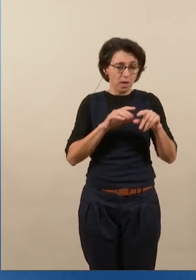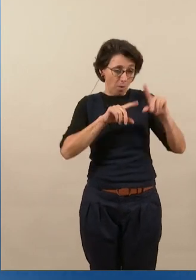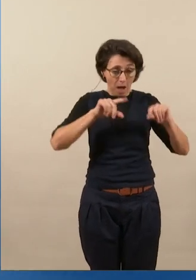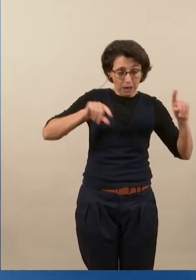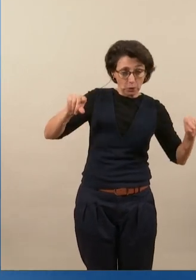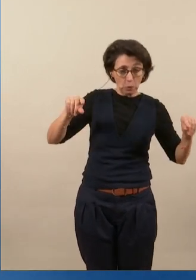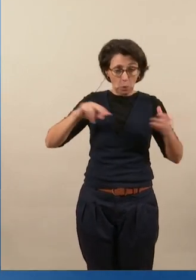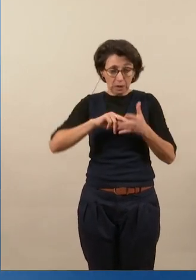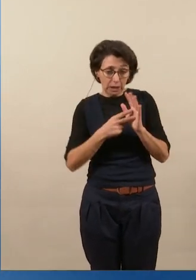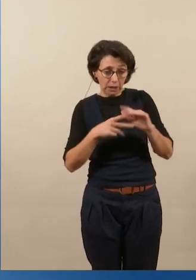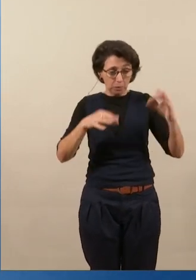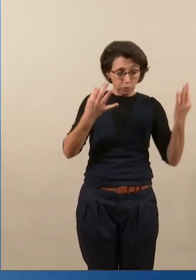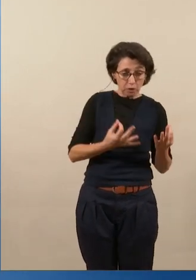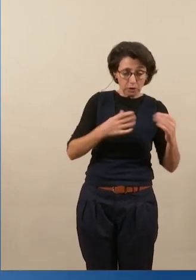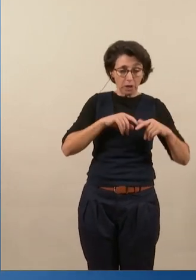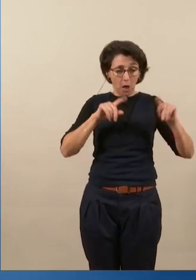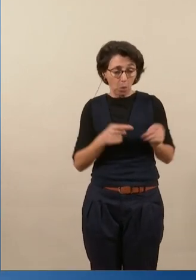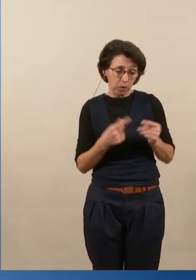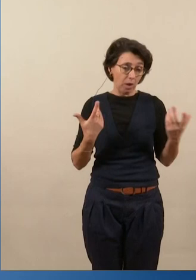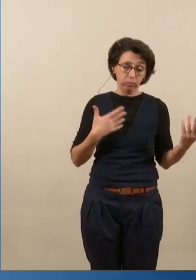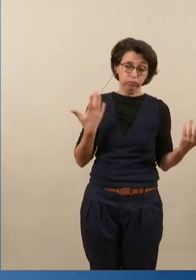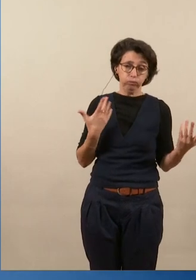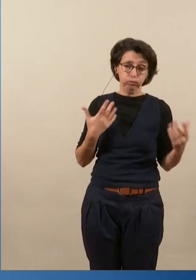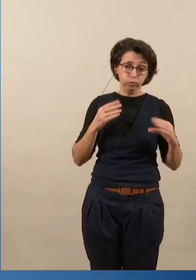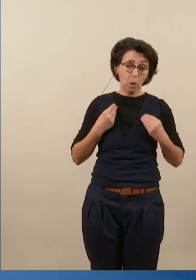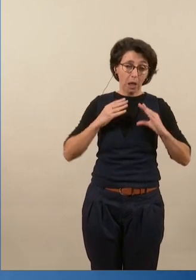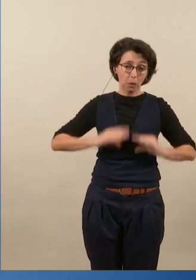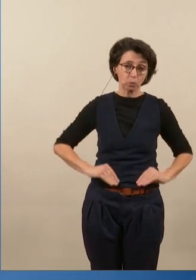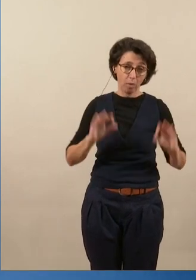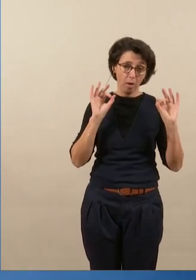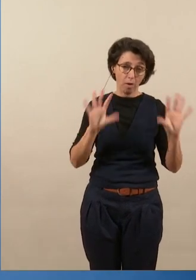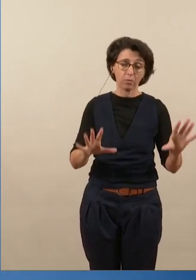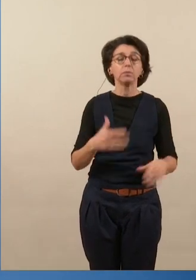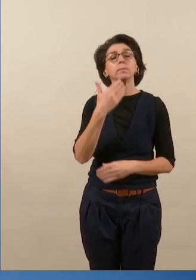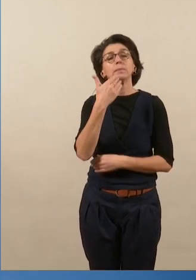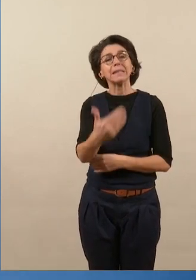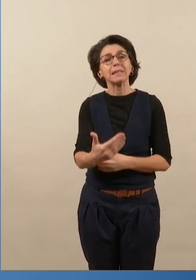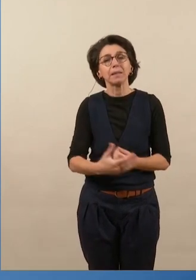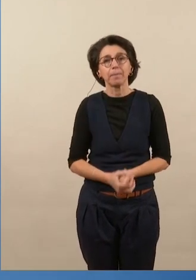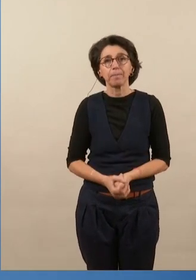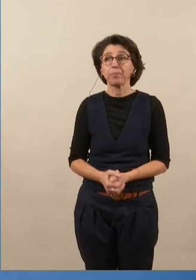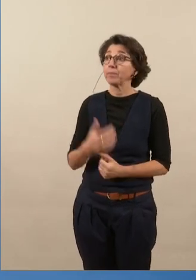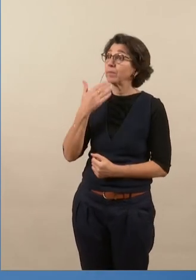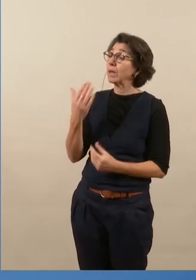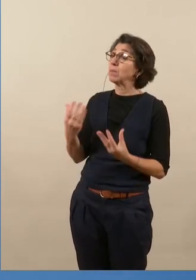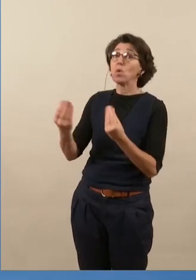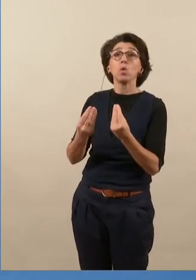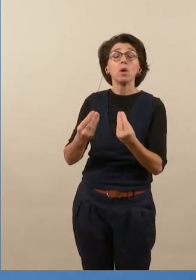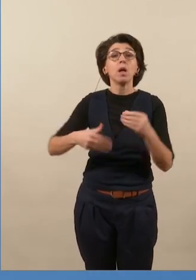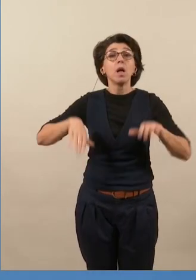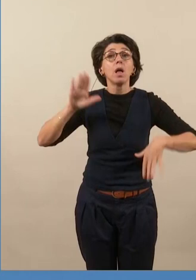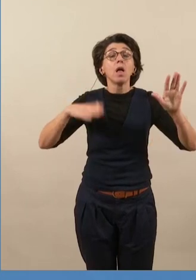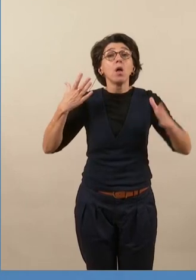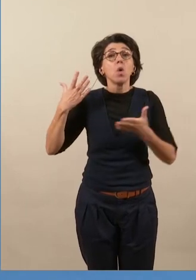techniques budgétaires et comptables je vous remercie merci beaucoup n'y a plus de demande